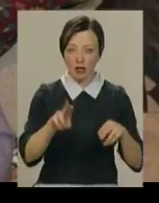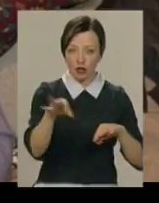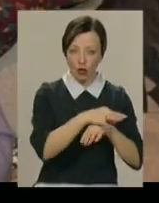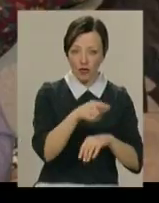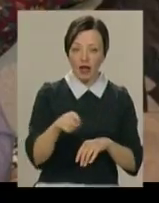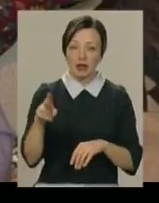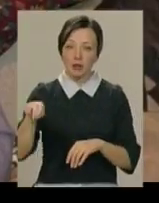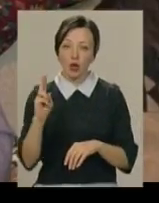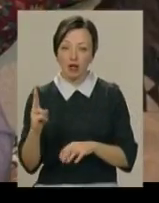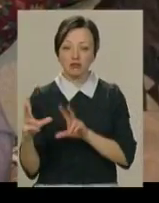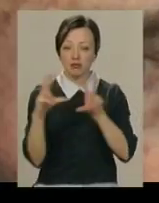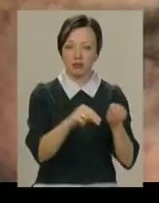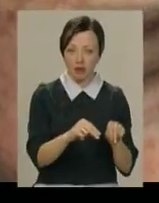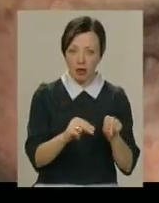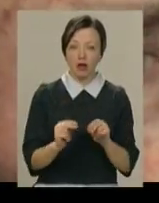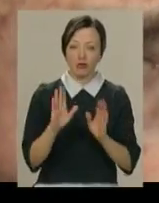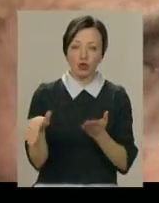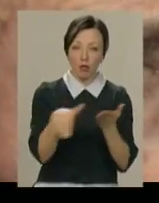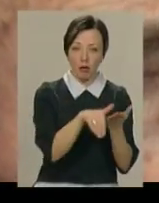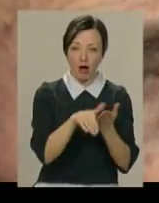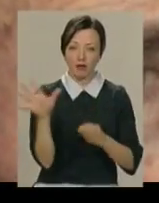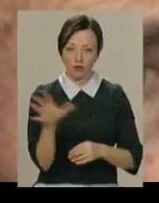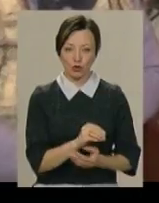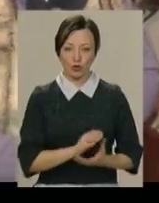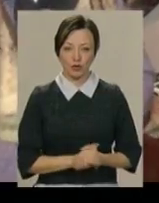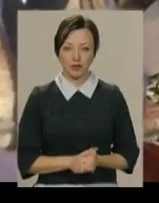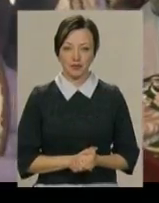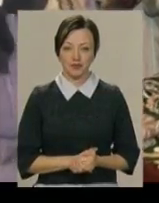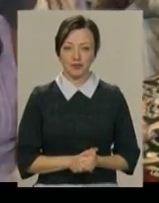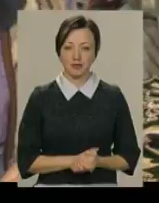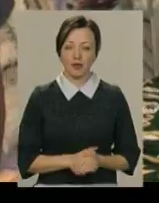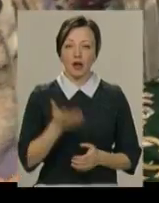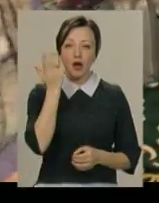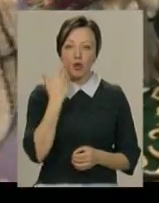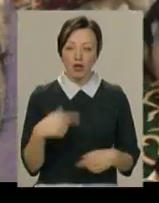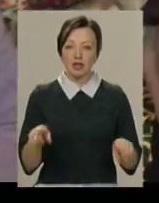чоловіка, Дмитро Кирилович дав обітницю, що допомагатиме їй в усьому. А коли вже